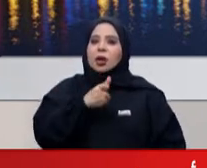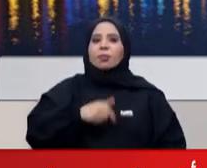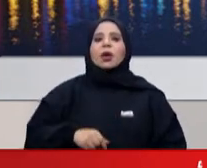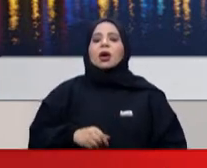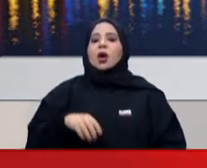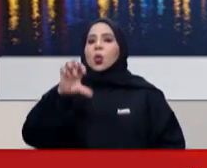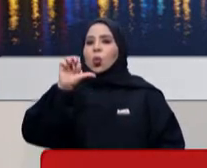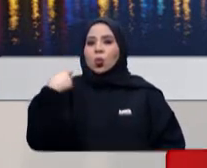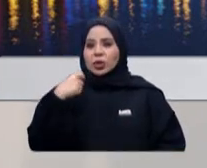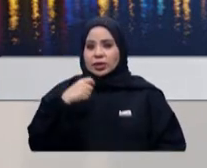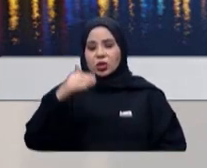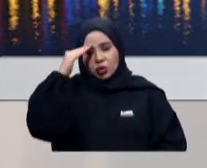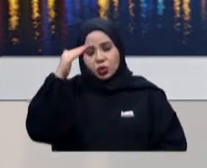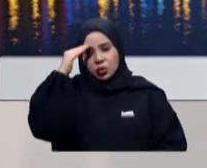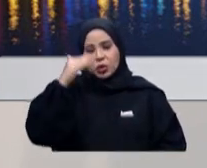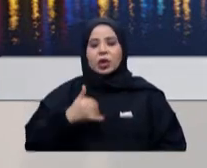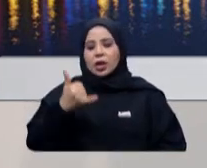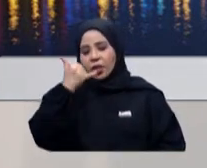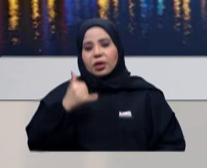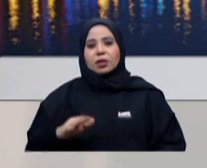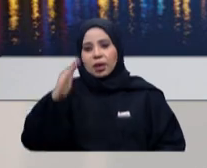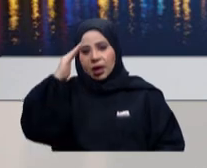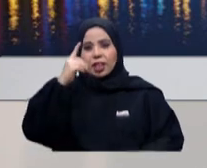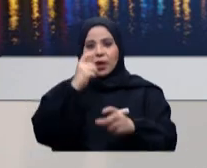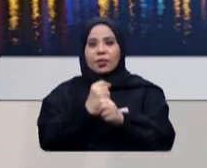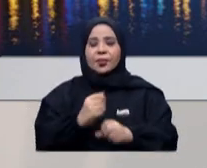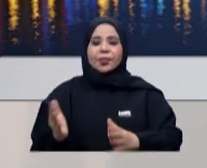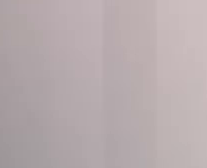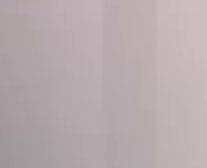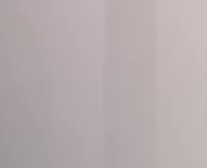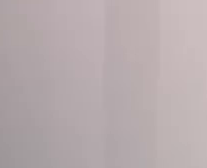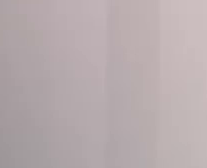سعادة المهندس وائل بن ناصر المبارك، وزير شؤون الكهرباء والماء، شكرا جزيلا لك.